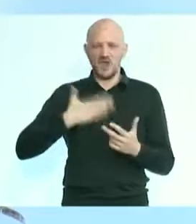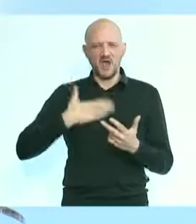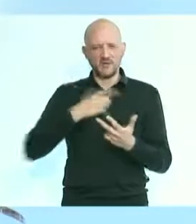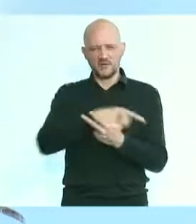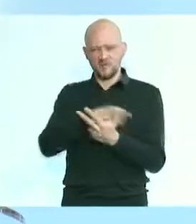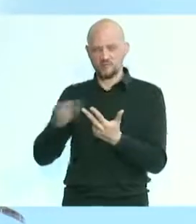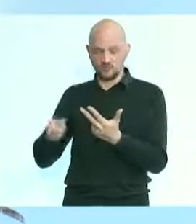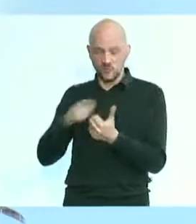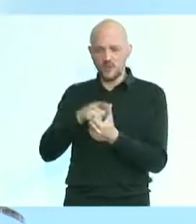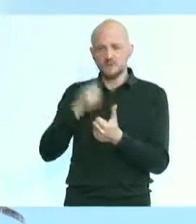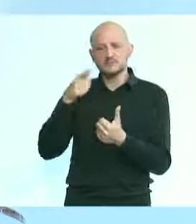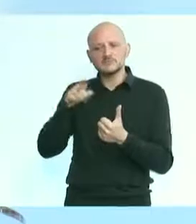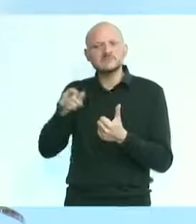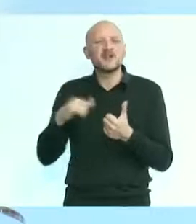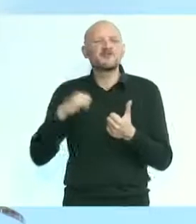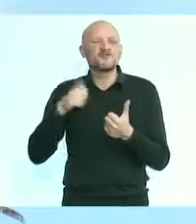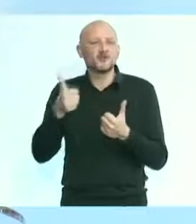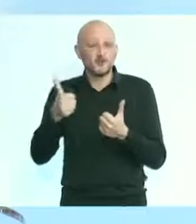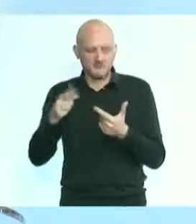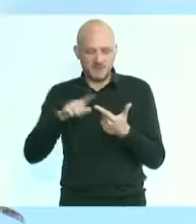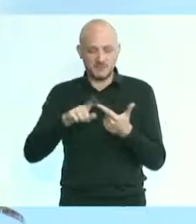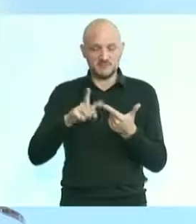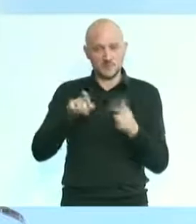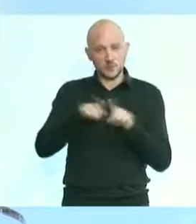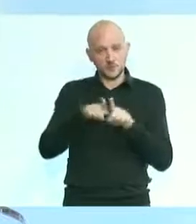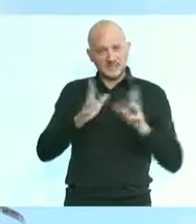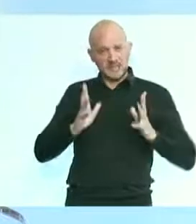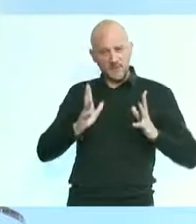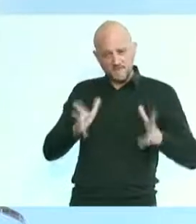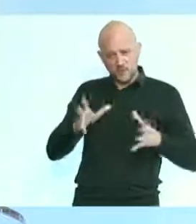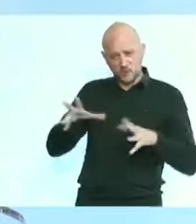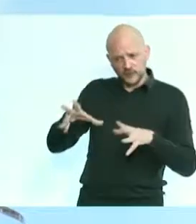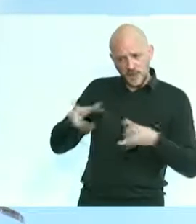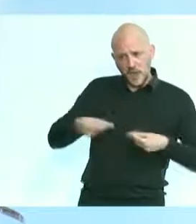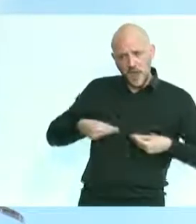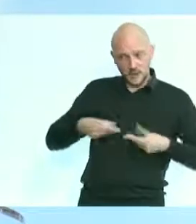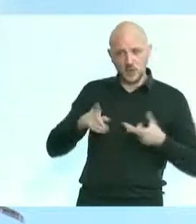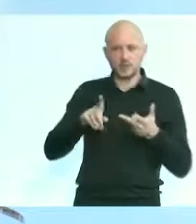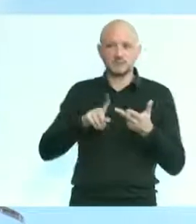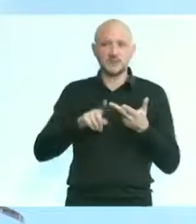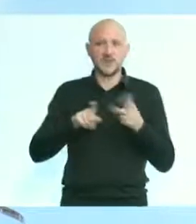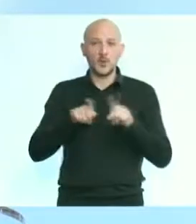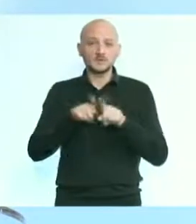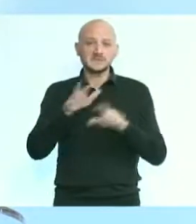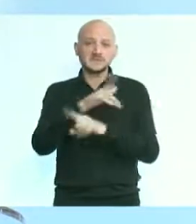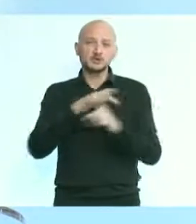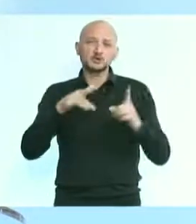volontaire, pour l'organisme qui l'accueille et pour la société dans son ensemble.